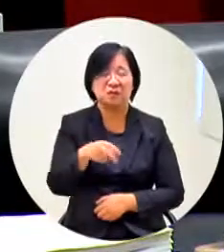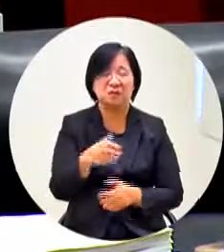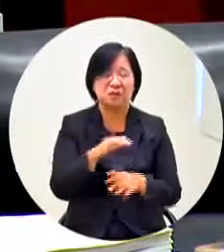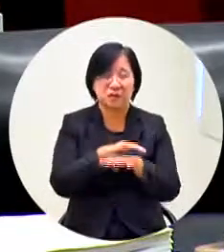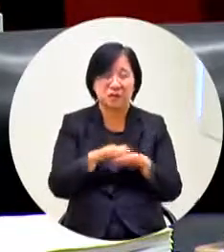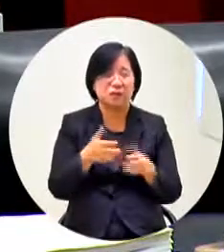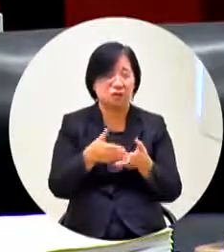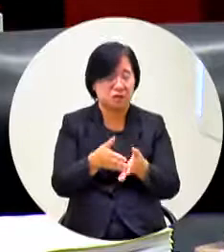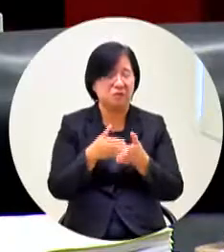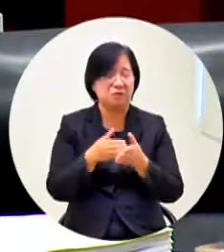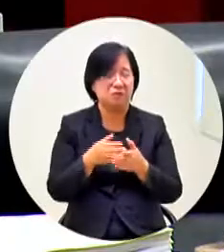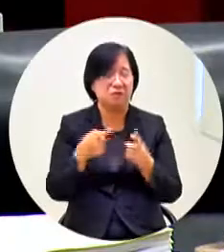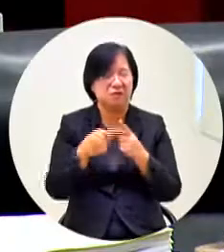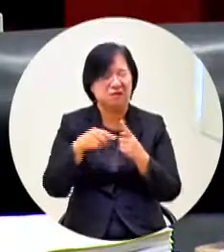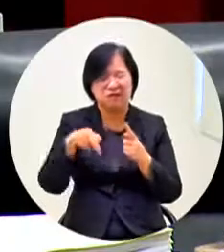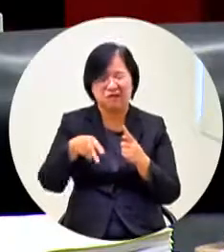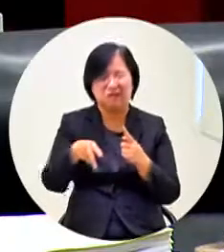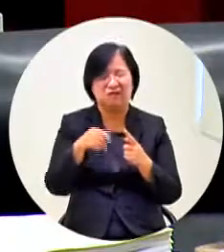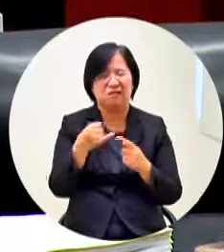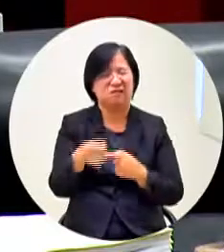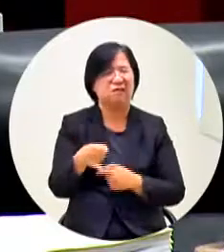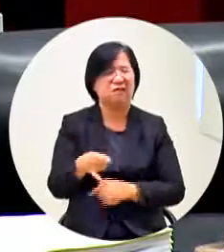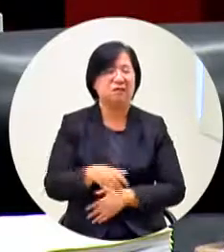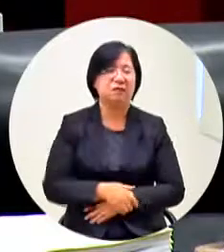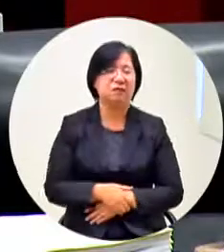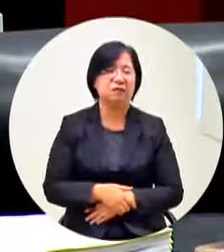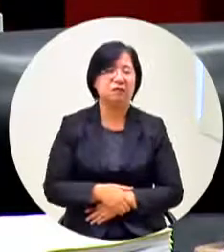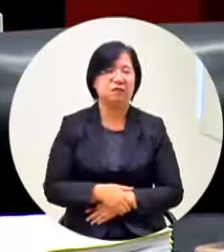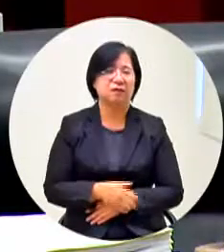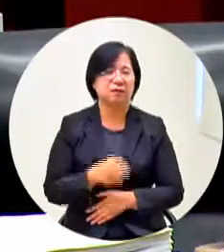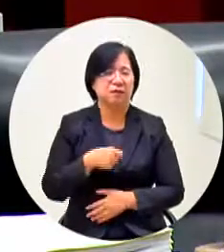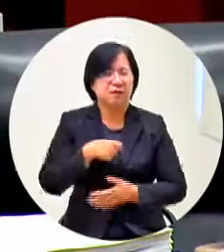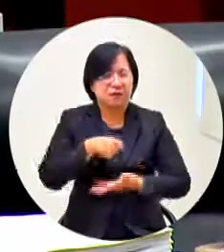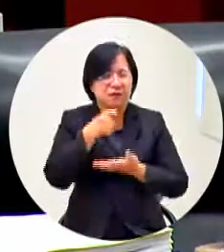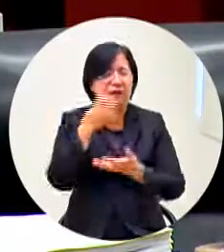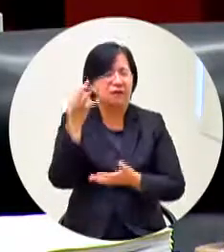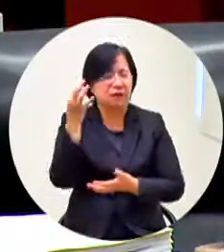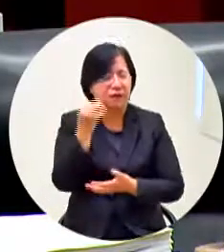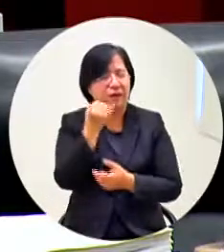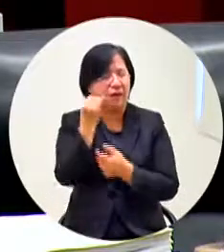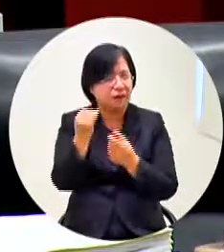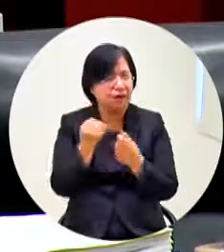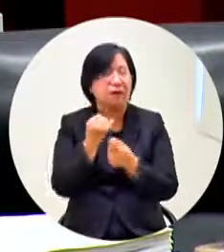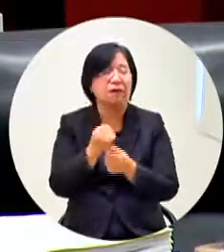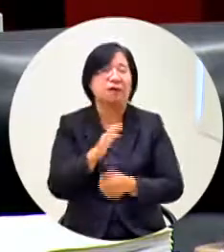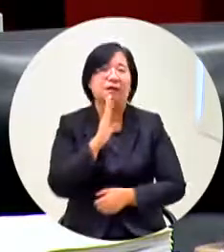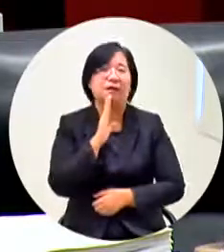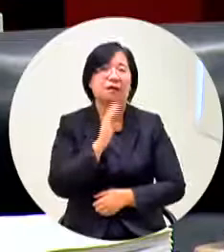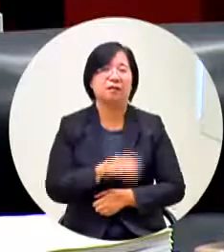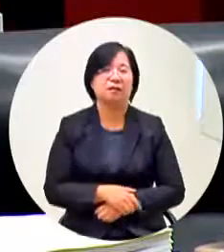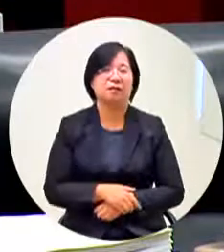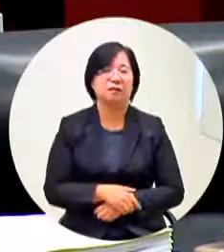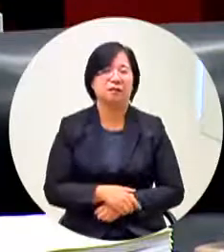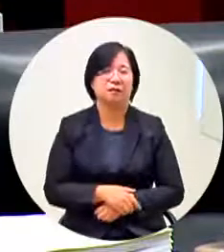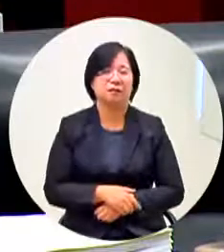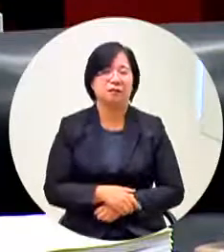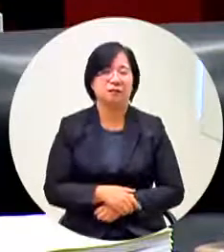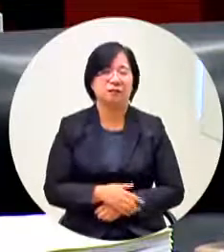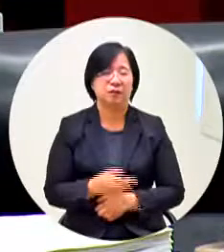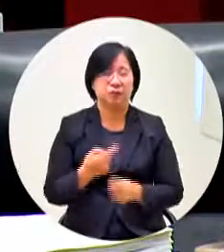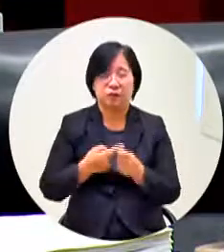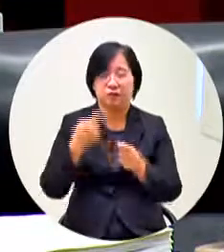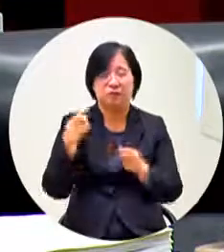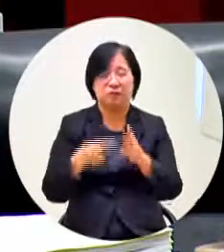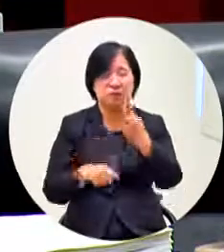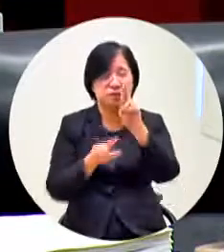道这么糟糕，啊，讲了那么多年了，那去年年底我们的李副市长有承诺说，未